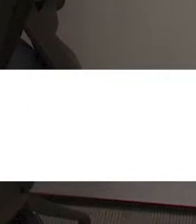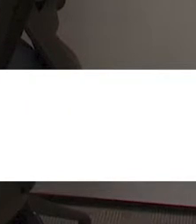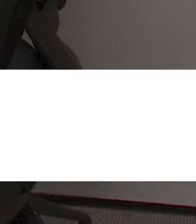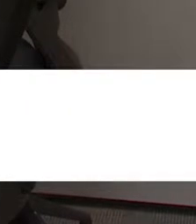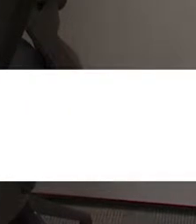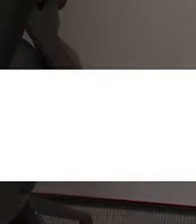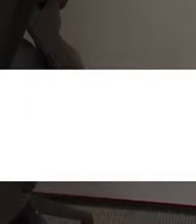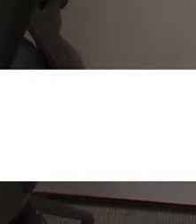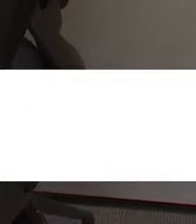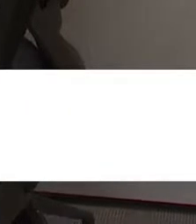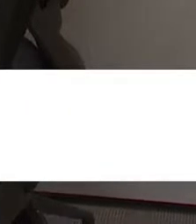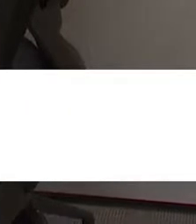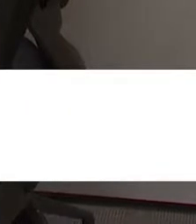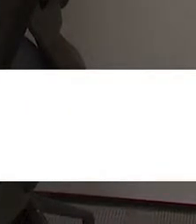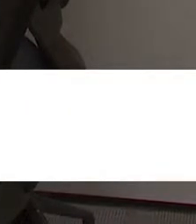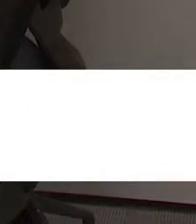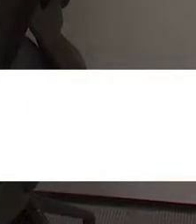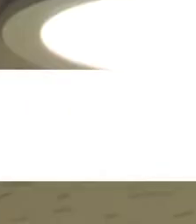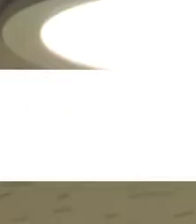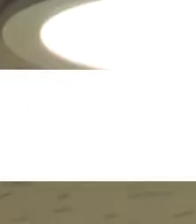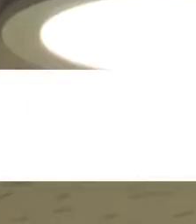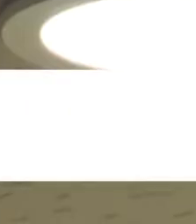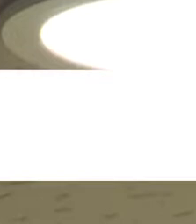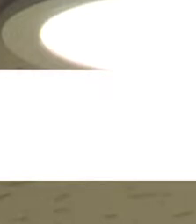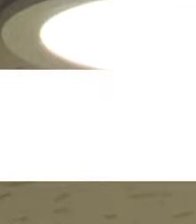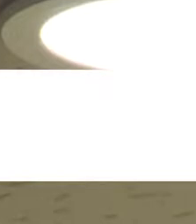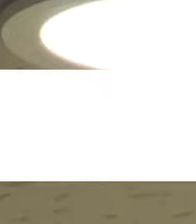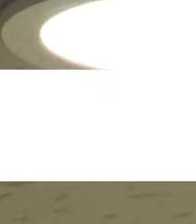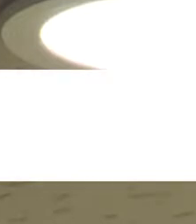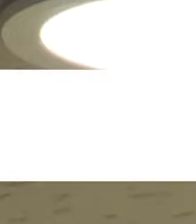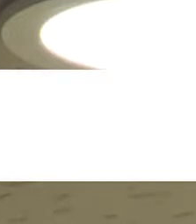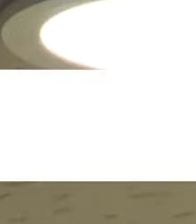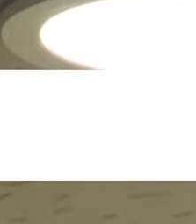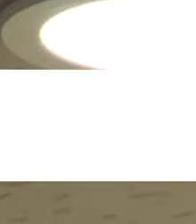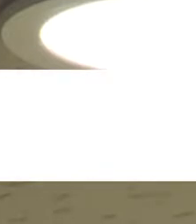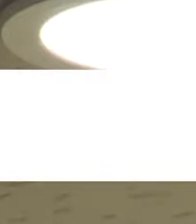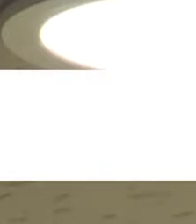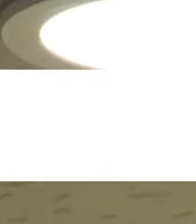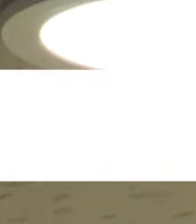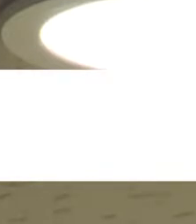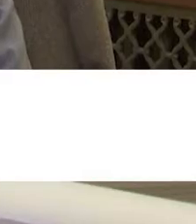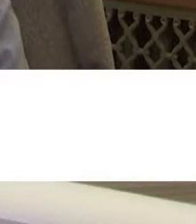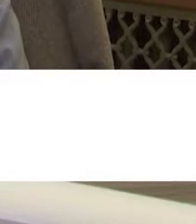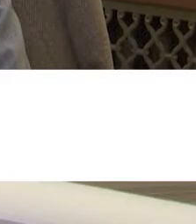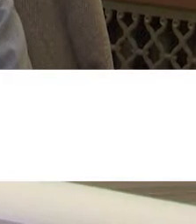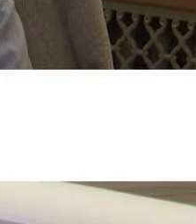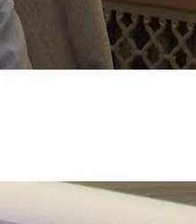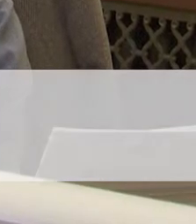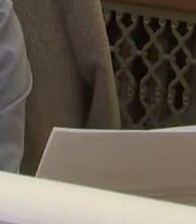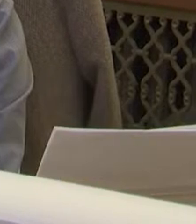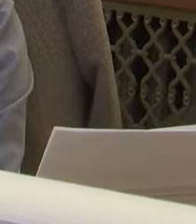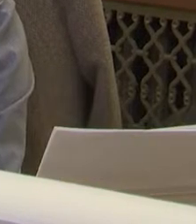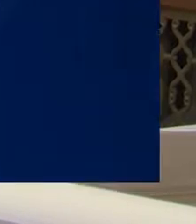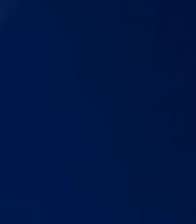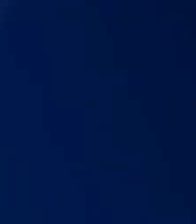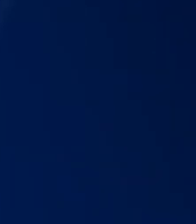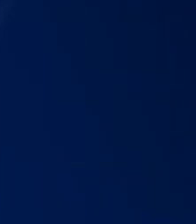지난 27일에 중대 제일 처벌 법 시행에 맞춰 강서구가 중대재해 관리 팀을 신설하고 운영에 들어갔습니다